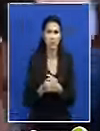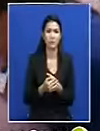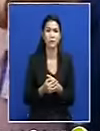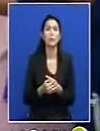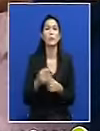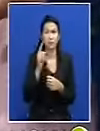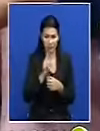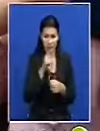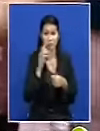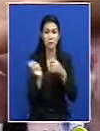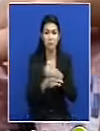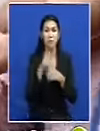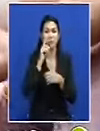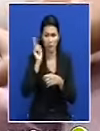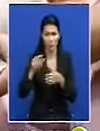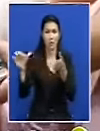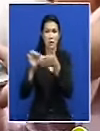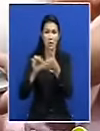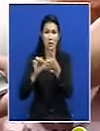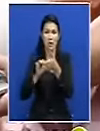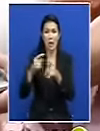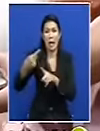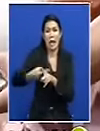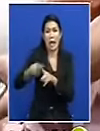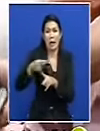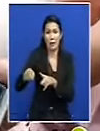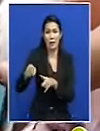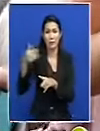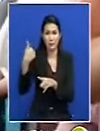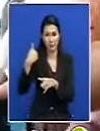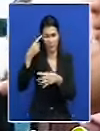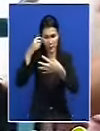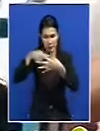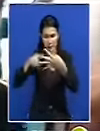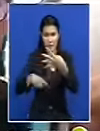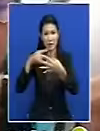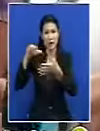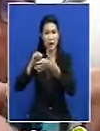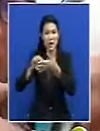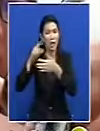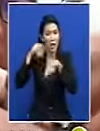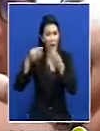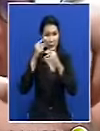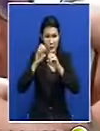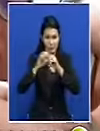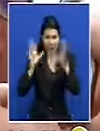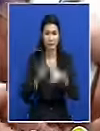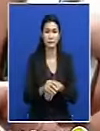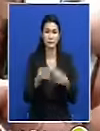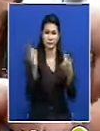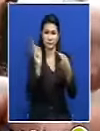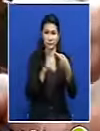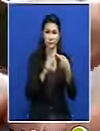เด็นก็อยู่ตรงนี้นี่แหละครับก็คือจะต้องไปแก้ไขรัฐธรรมนูญฉบับชั่วคราว4ประเด็นให้ครอบคลุมก็คือ1เกี่ยวกับ